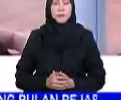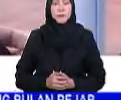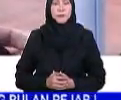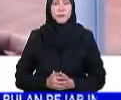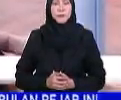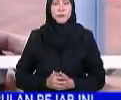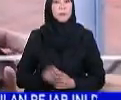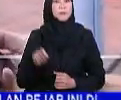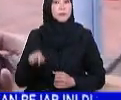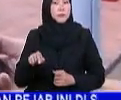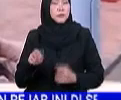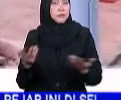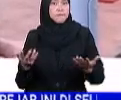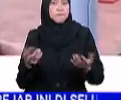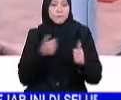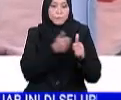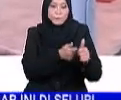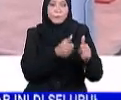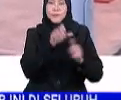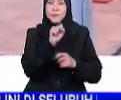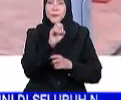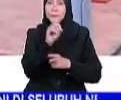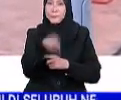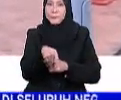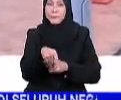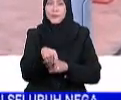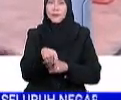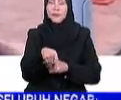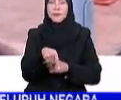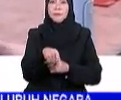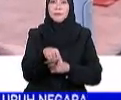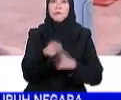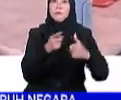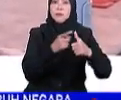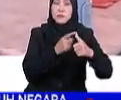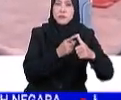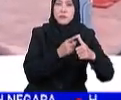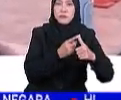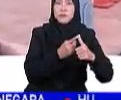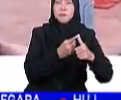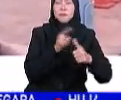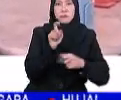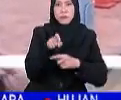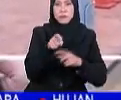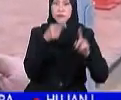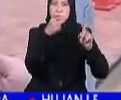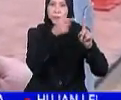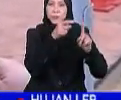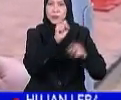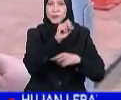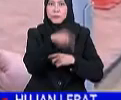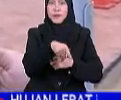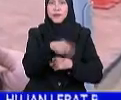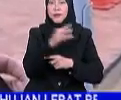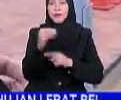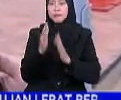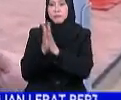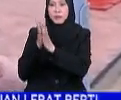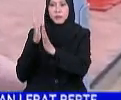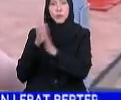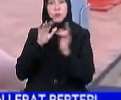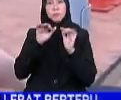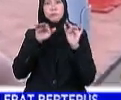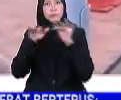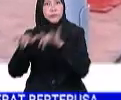Ini melibatkan keselamatan dan juga SOP dan yang terberikan ialah untuk mematuhi SOP dan juga beratur. Prosedur